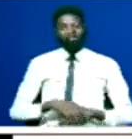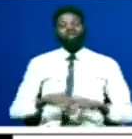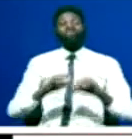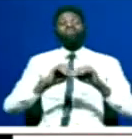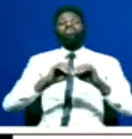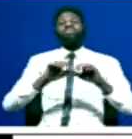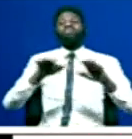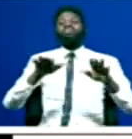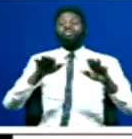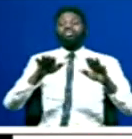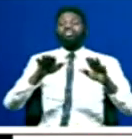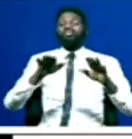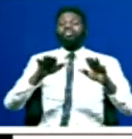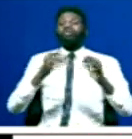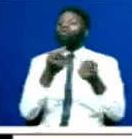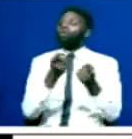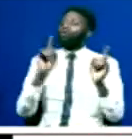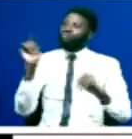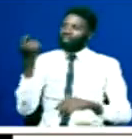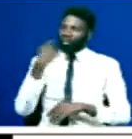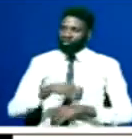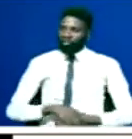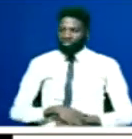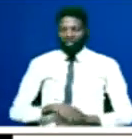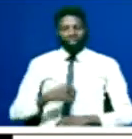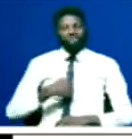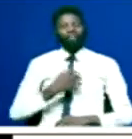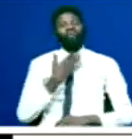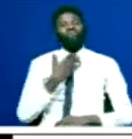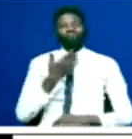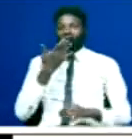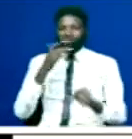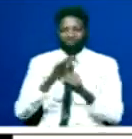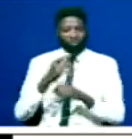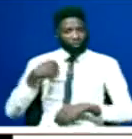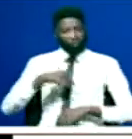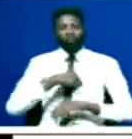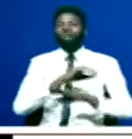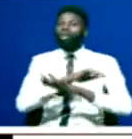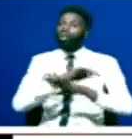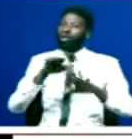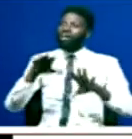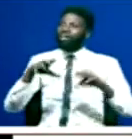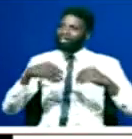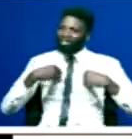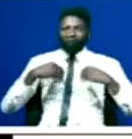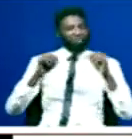mzima. Mimi nataka niwaambie hiyo hatutaruhusu, na haitawezekana na haitafanyika.